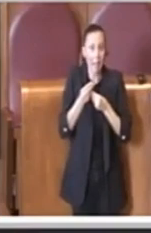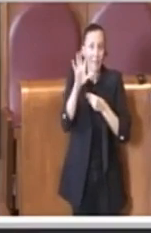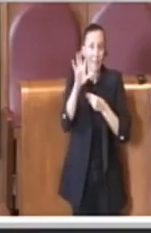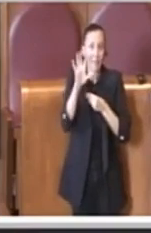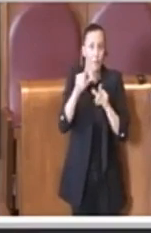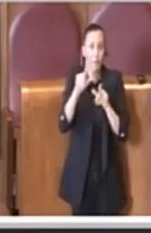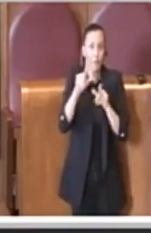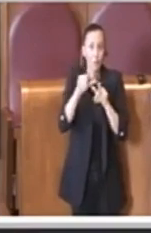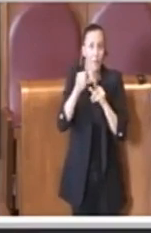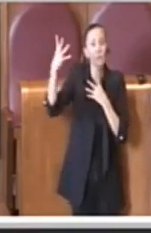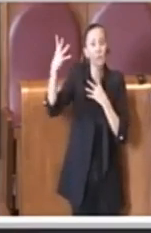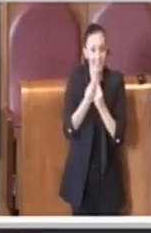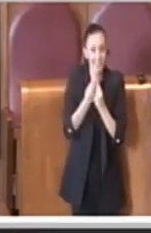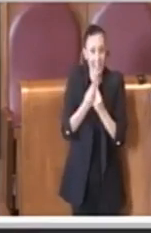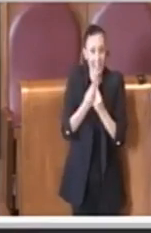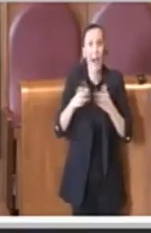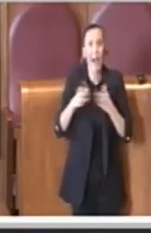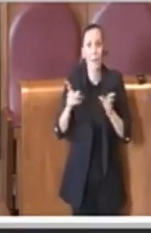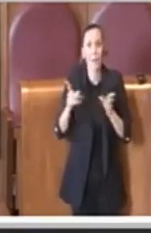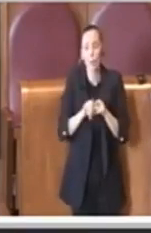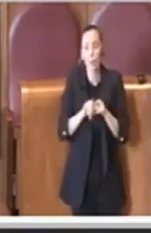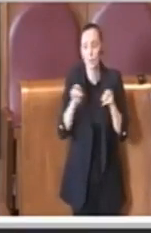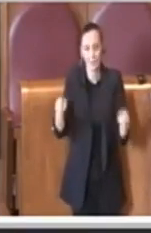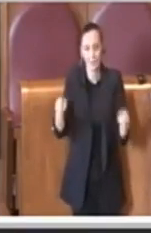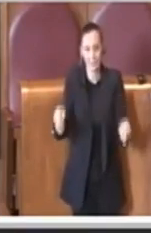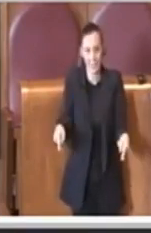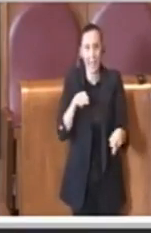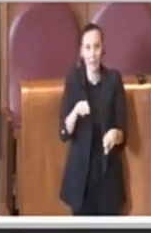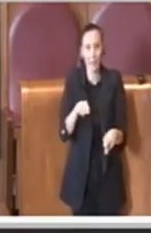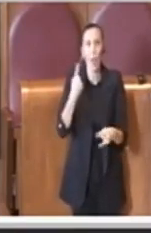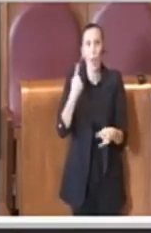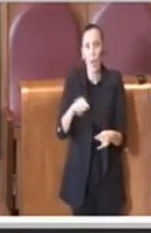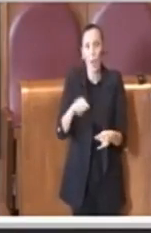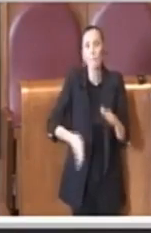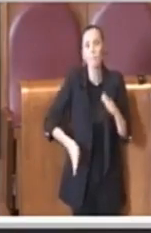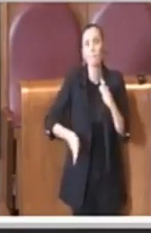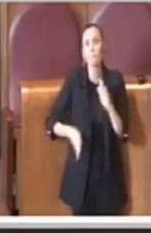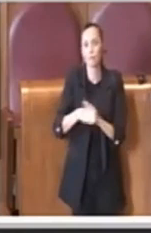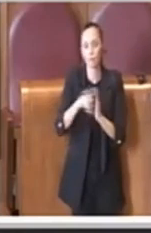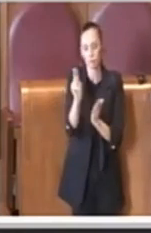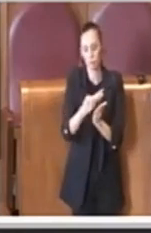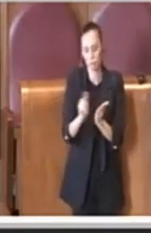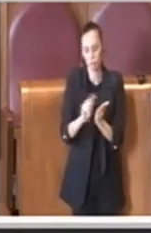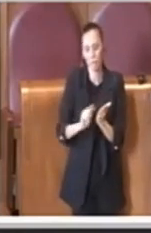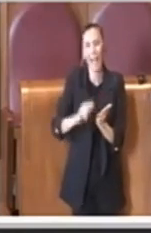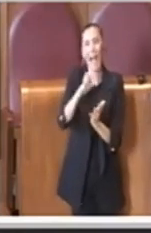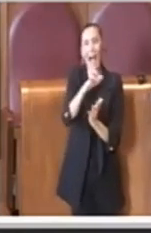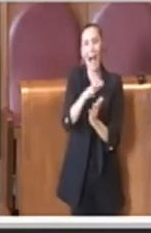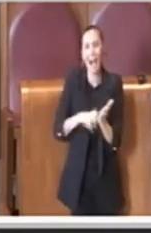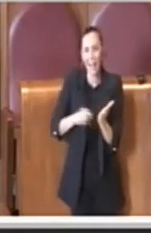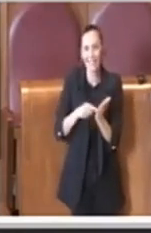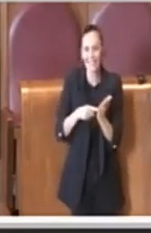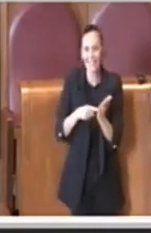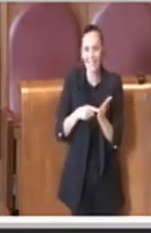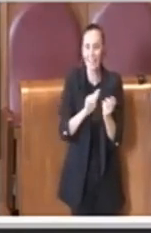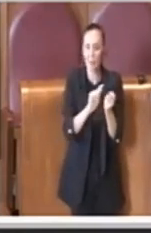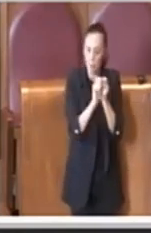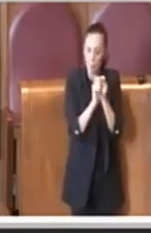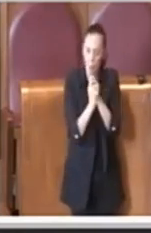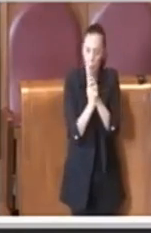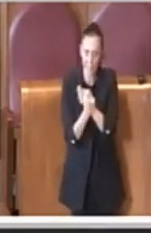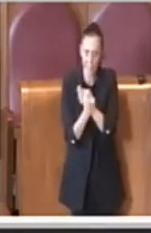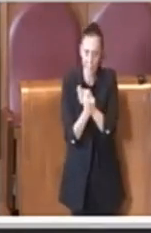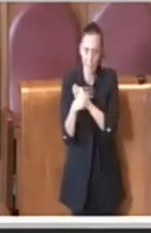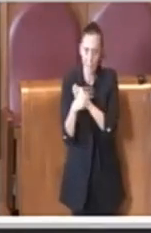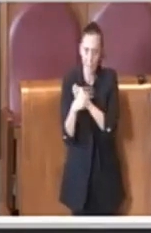regione e quindi a predisporre anche gli atti per le conseguente necessarie modifiche Di quanto disposto con